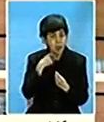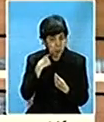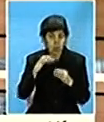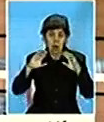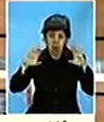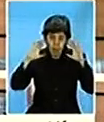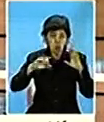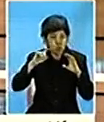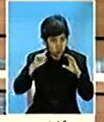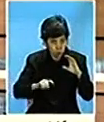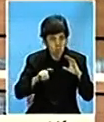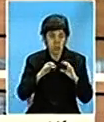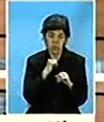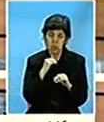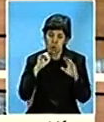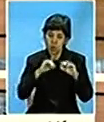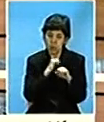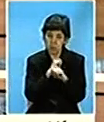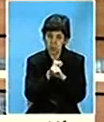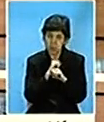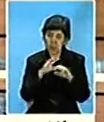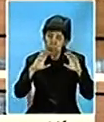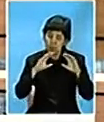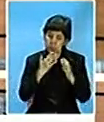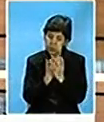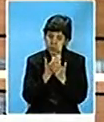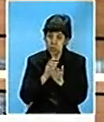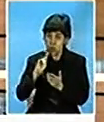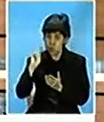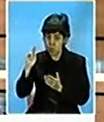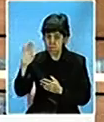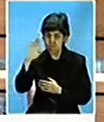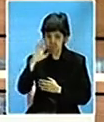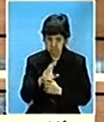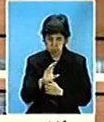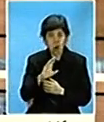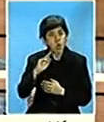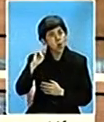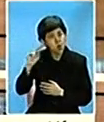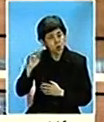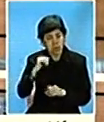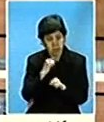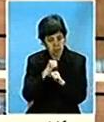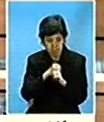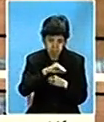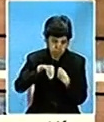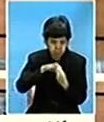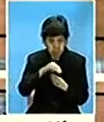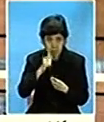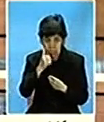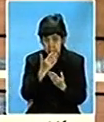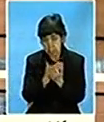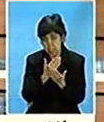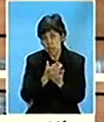าลก็คงจะต้องมีการกู้เพื่อให้มาสมดุลตรงนี้การกู้